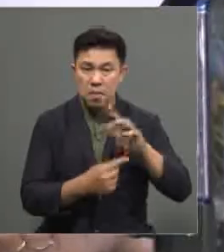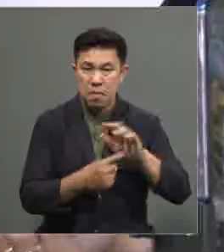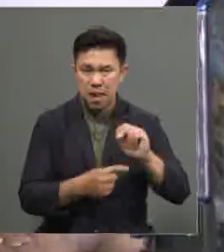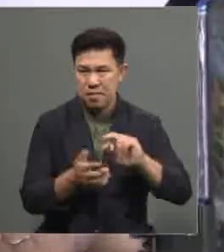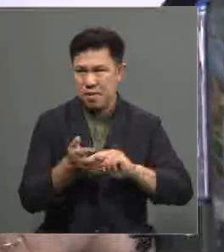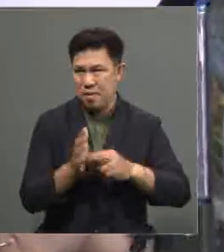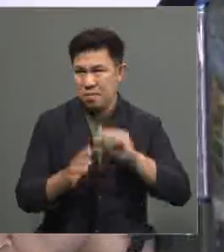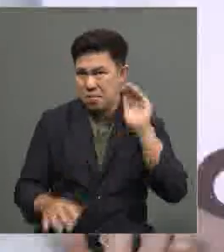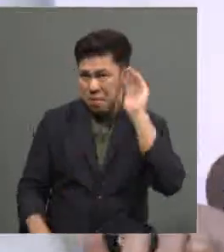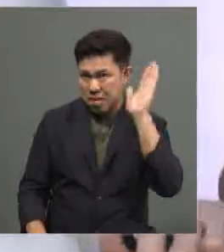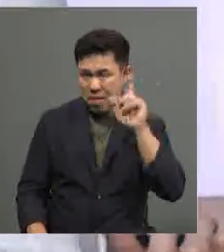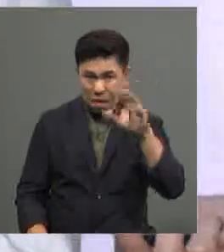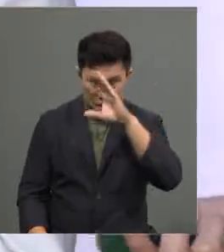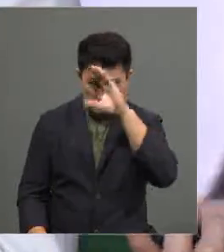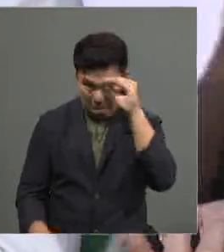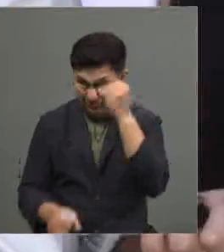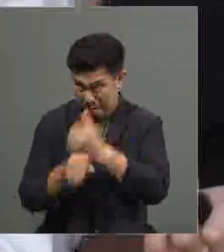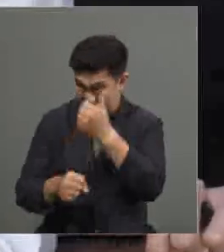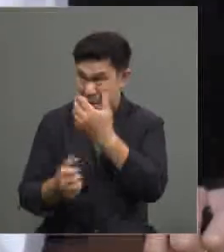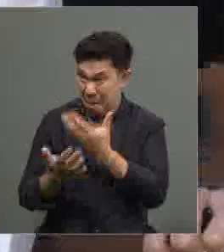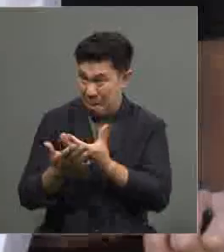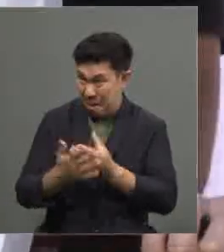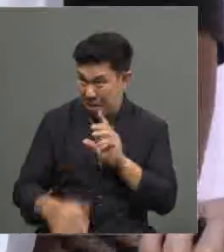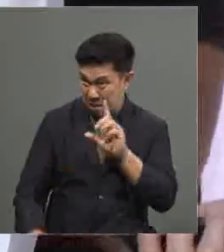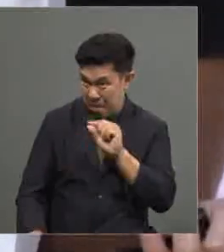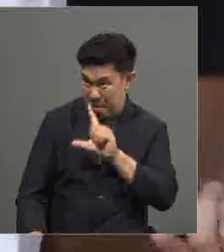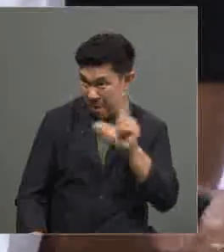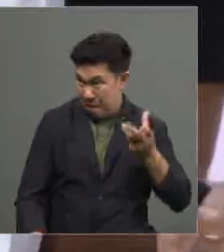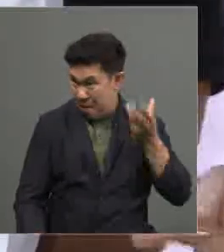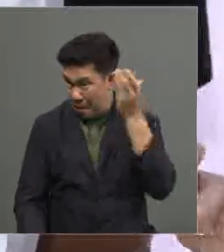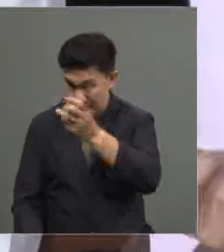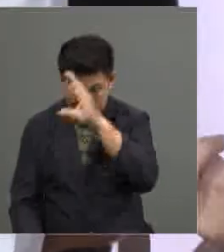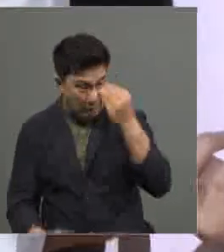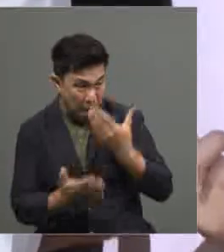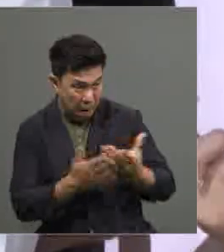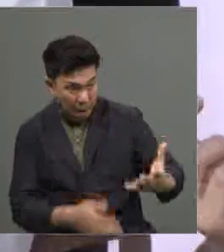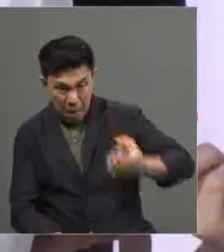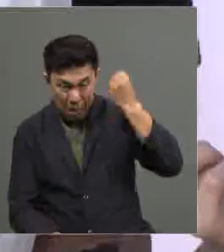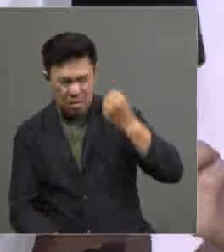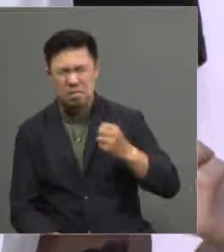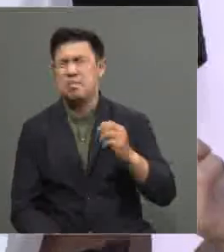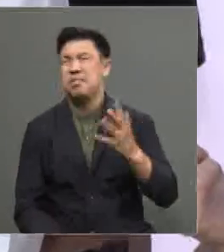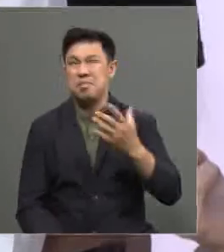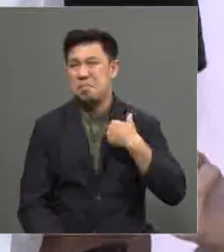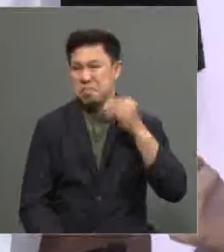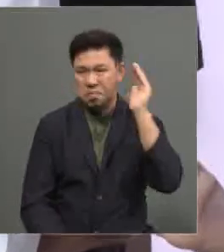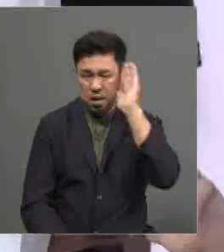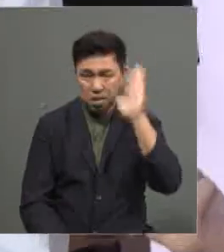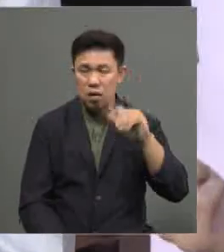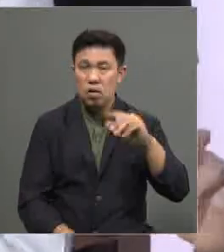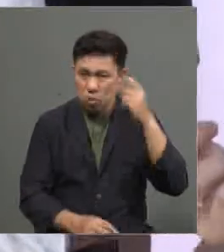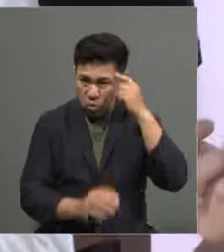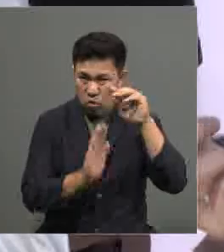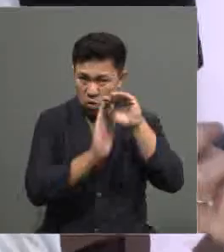ชื่อว่าทางคุณกรรชัยเนี่ยสามารถที่จะทำแบบนี้จ่ายเงินซื้ออย่างนี้ได้นะฮะแล้วเขาก็ทราบรายละเอียดของเหตุการณ์ที่เกิดขึ้นทั้งหมด